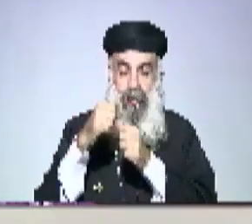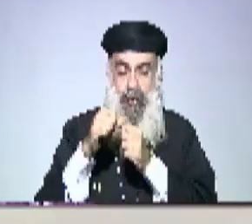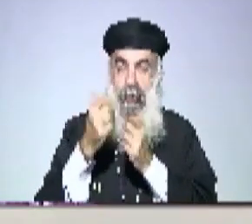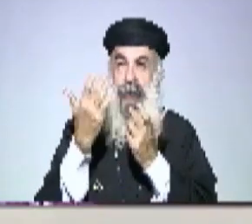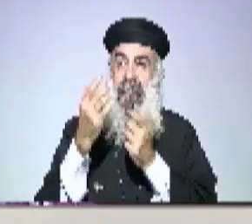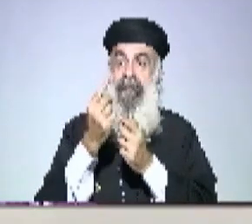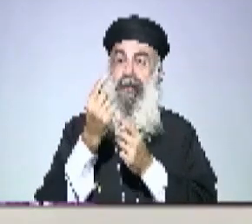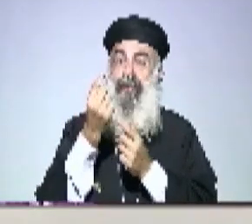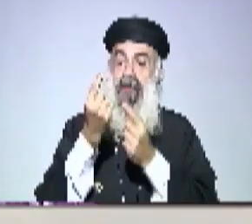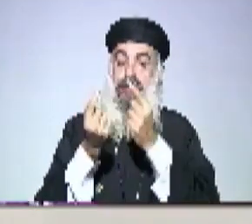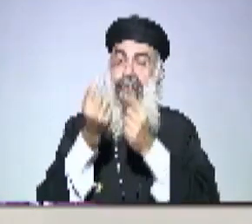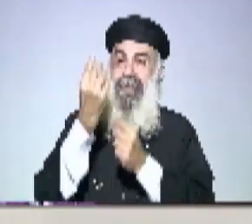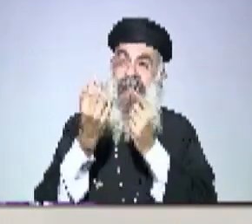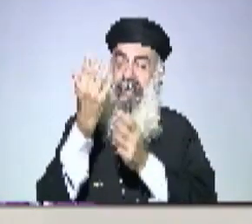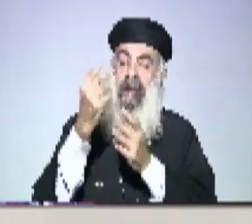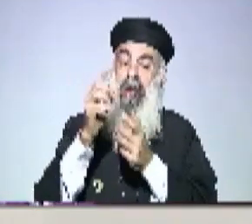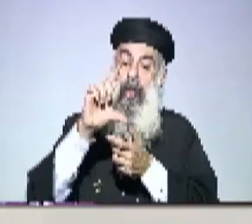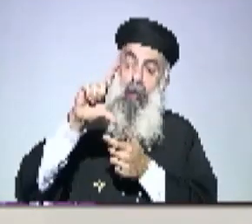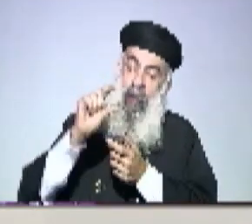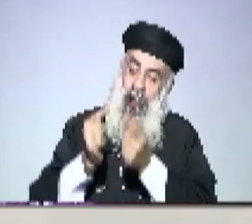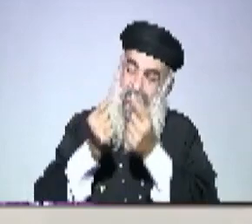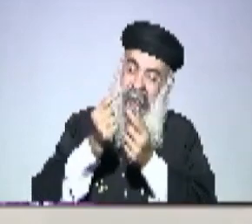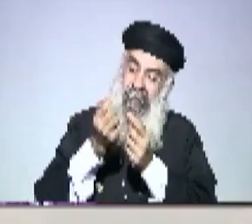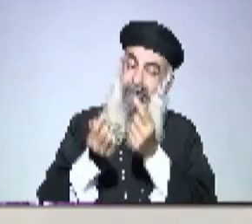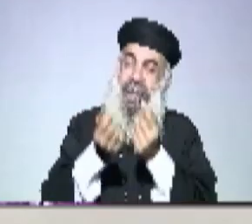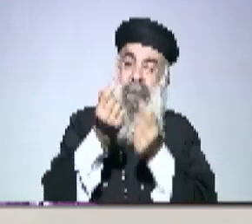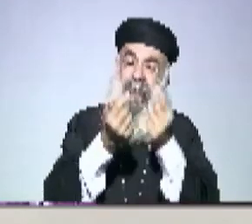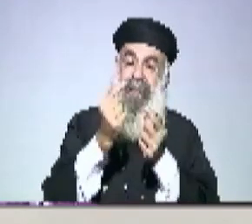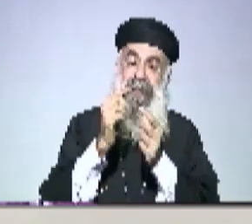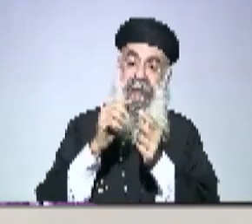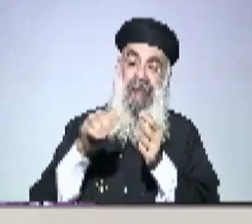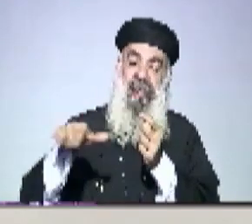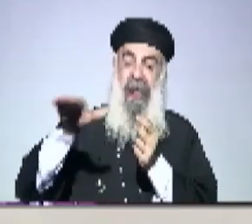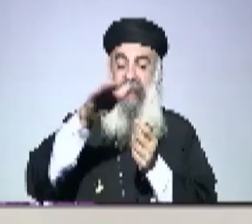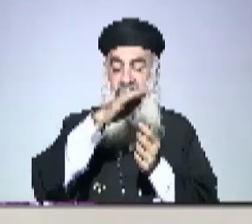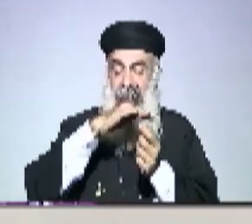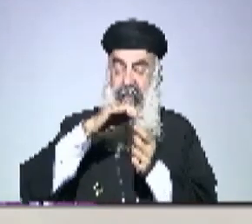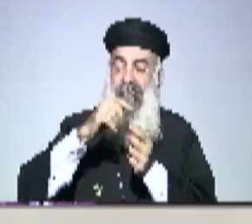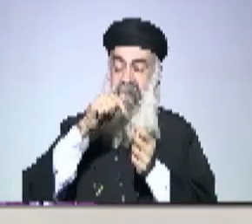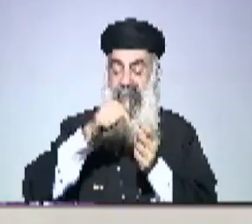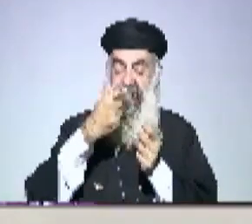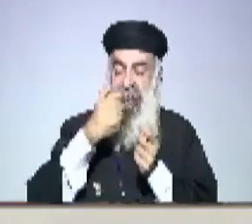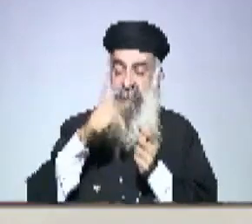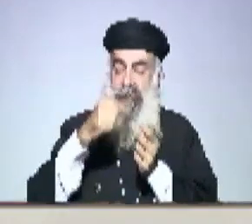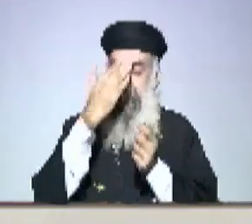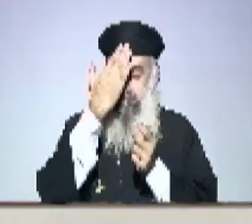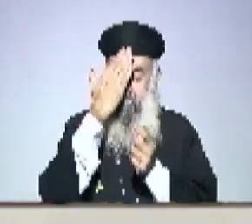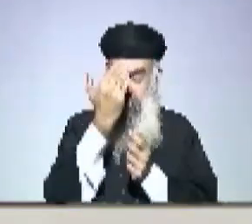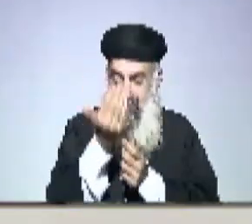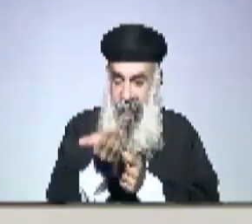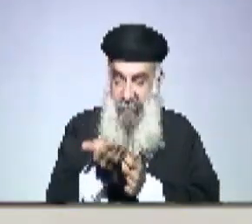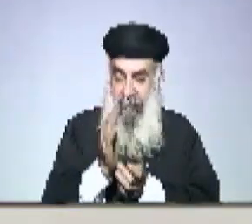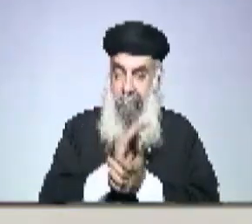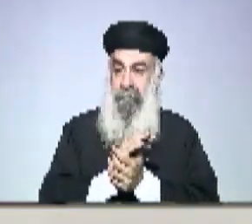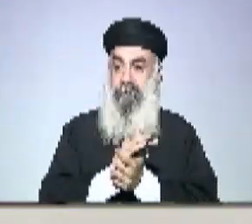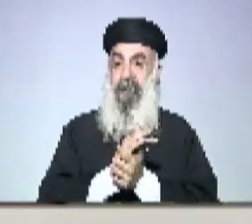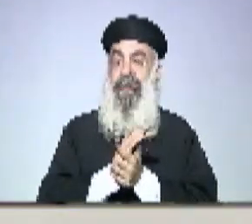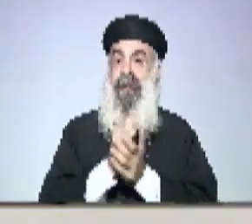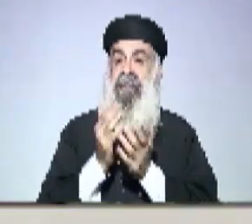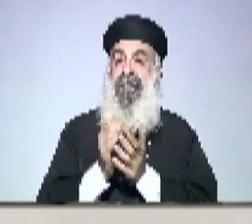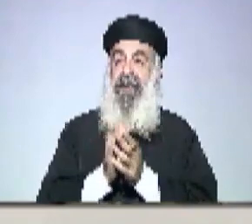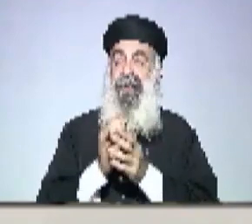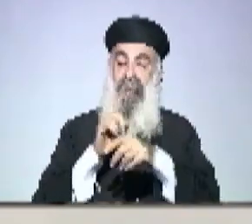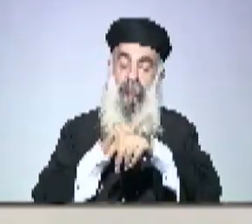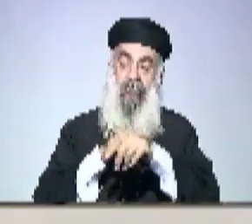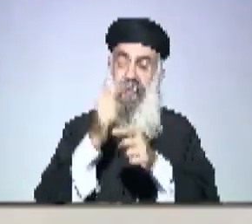الزروع والعشب ونبات الحقل في هذه السنه باركها دي في